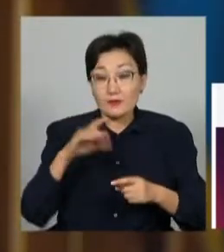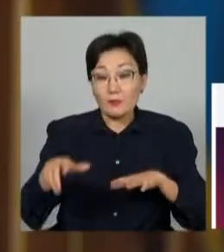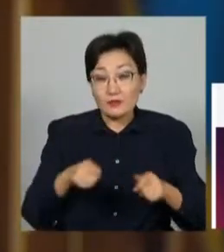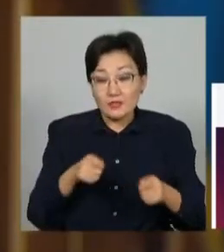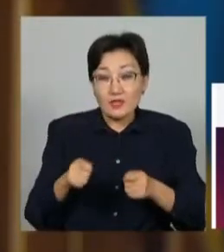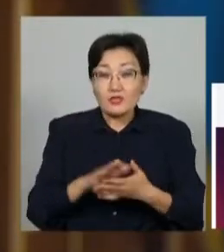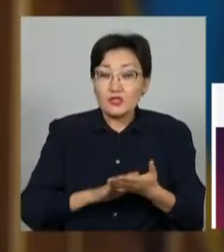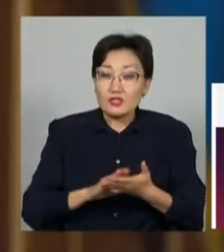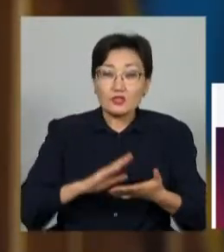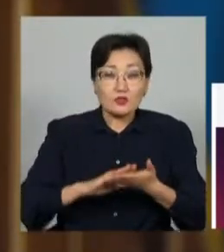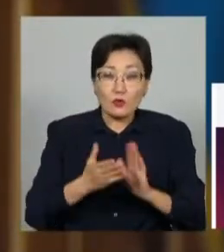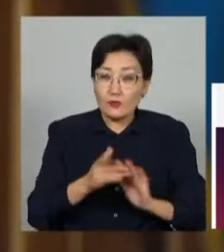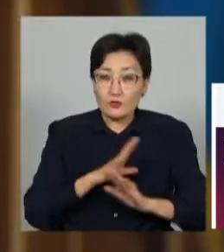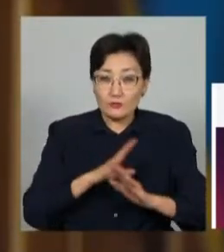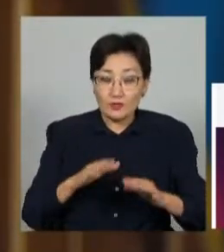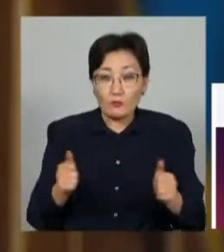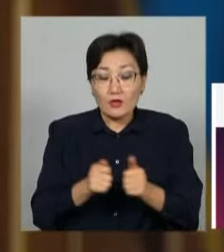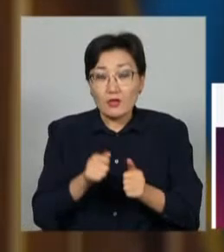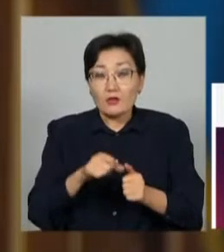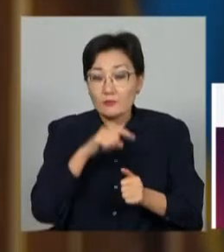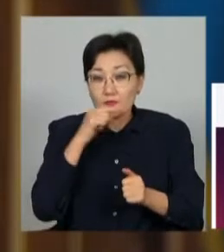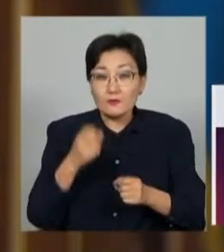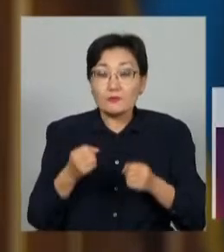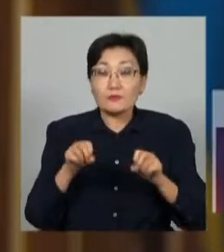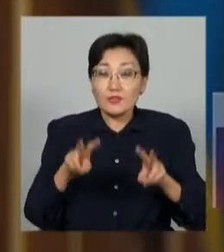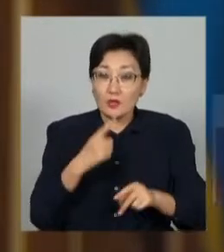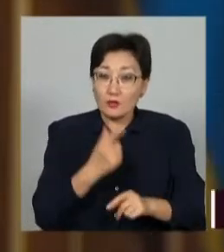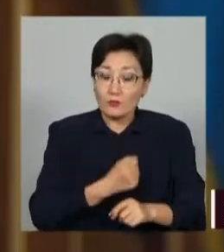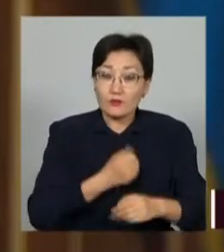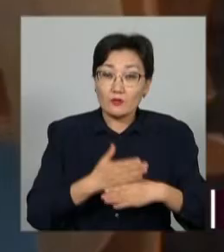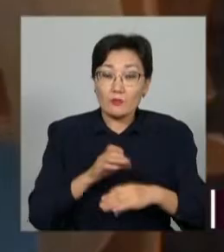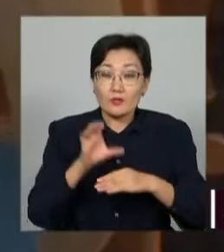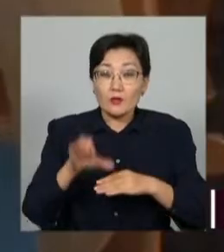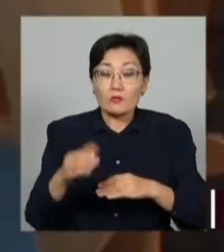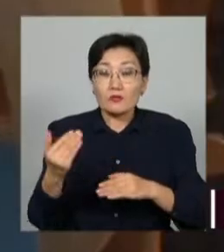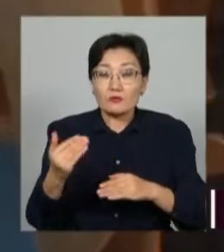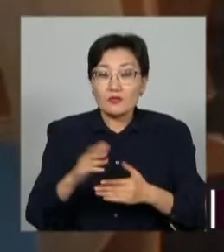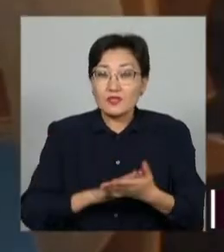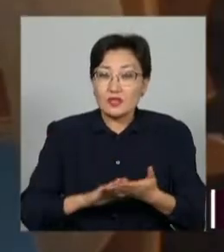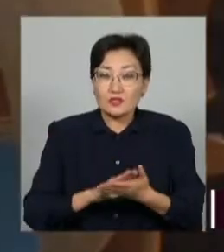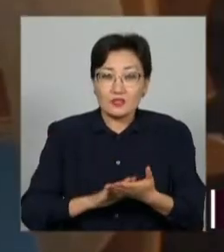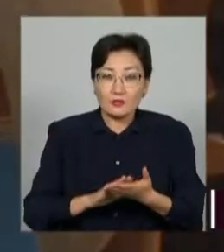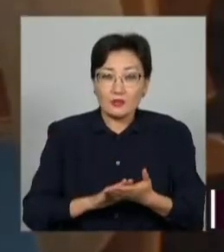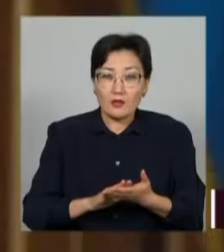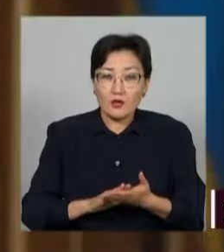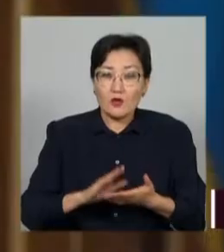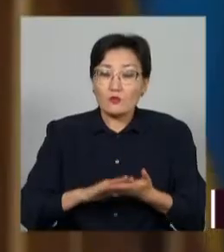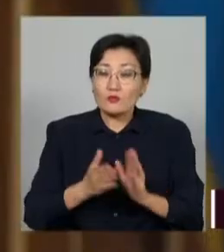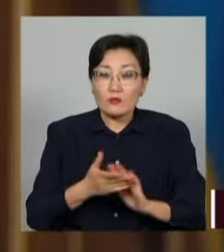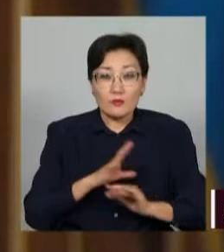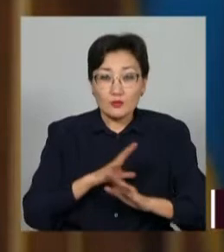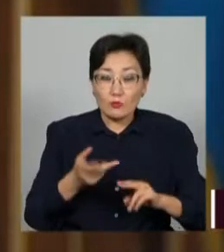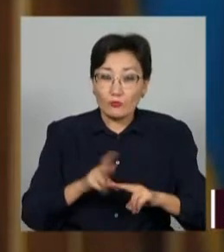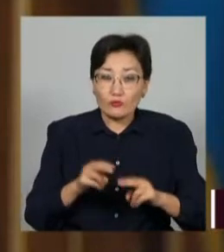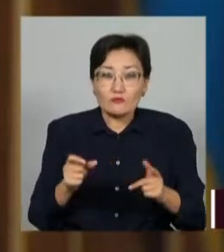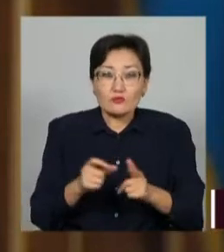Путинмен ешқандай сөз болған емес. Көршелден арнайы әскерді көмекке жіберуге Кремль тарапынан мүлде алғышарт болмады. Сол себепті бұл